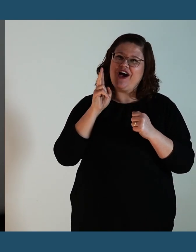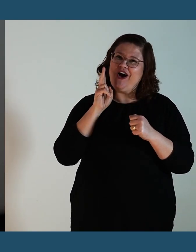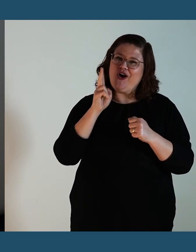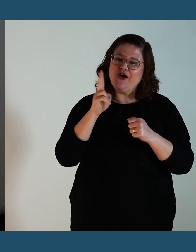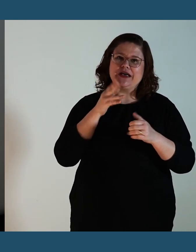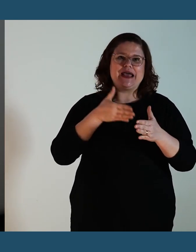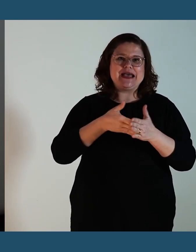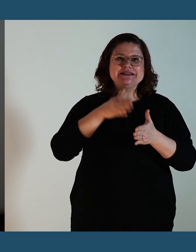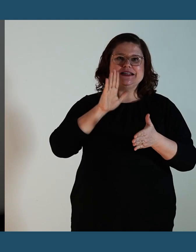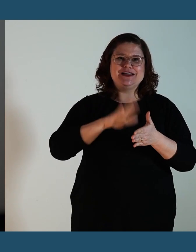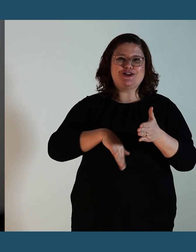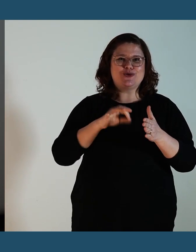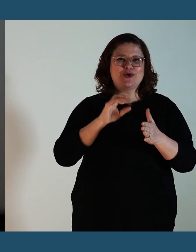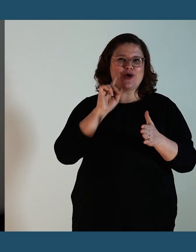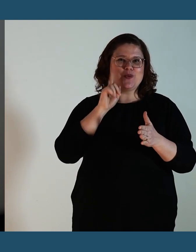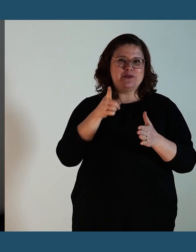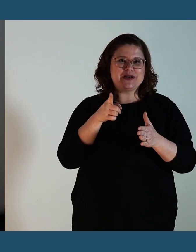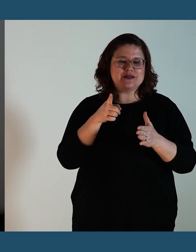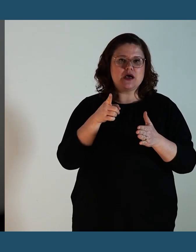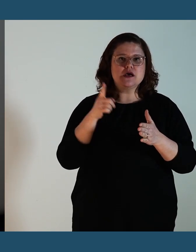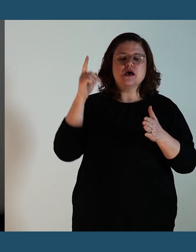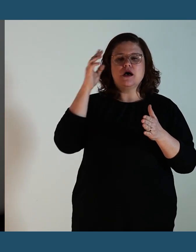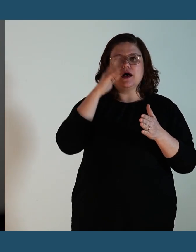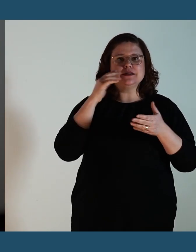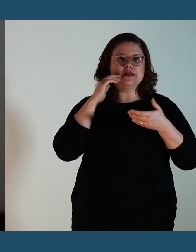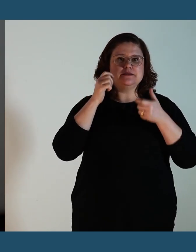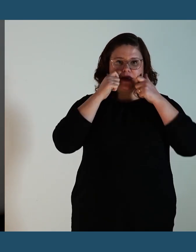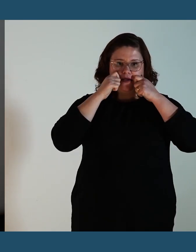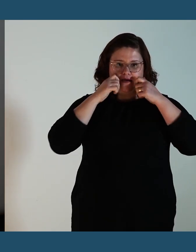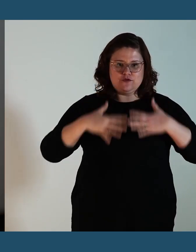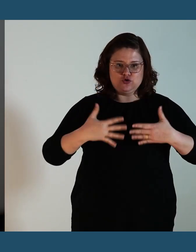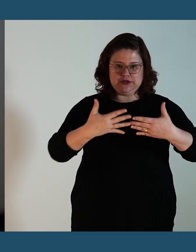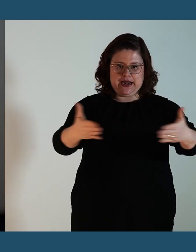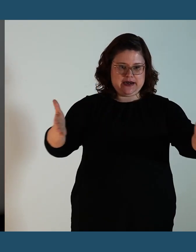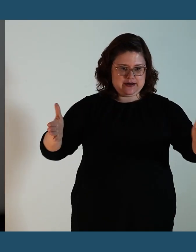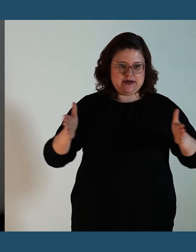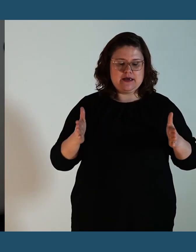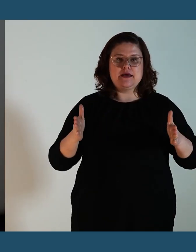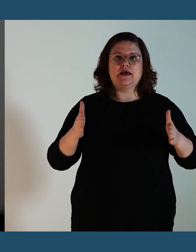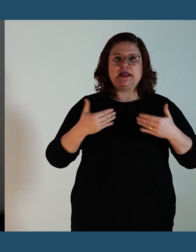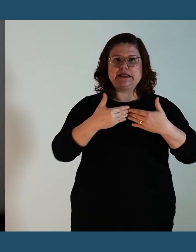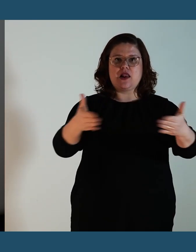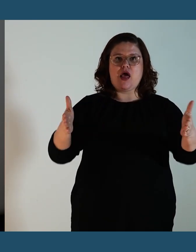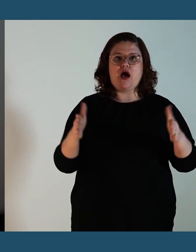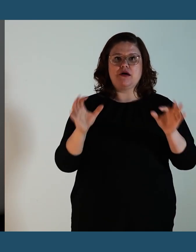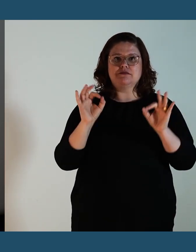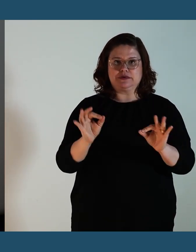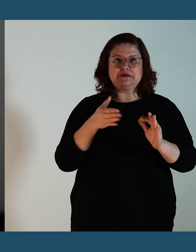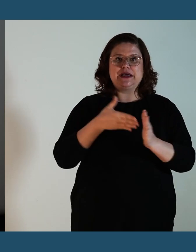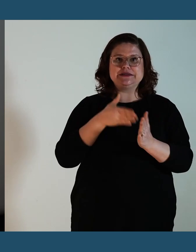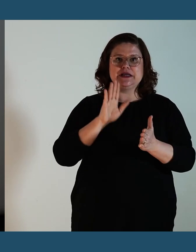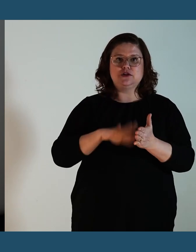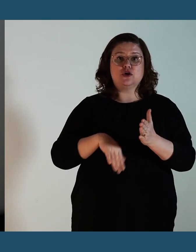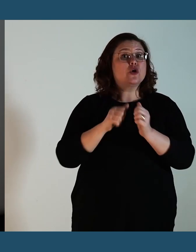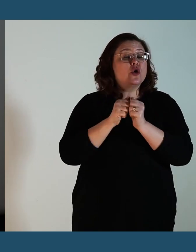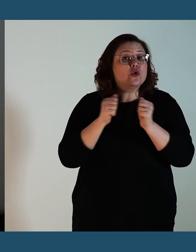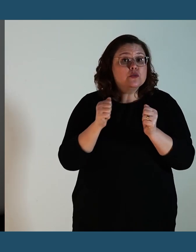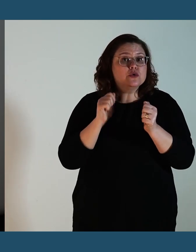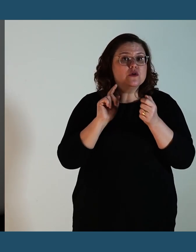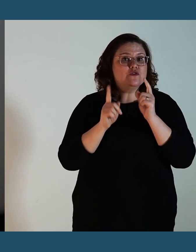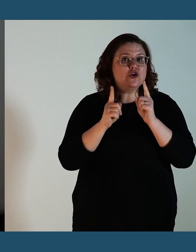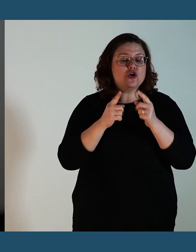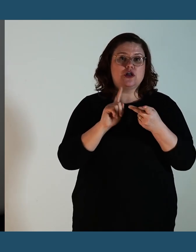esteettömyys ylipäänsä ymmärretään, ja helposti me ajatellaan vaan, että on vaikka fyysisesti esteetön tila, mutta sitten on myös niin kuin paljon